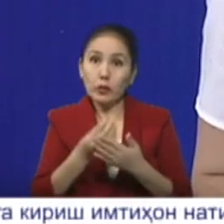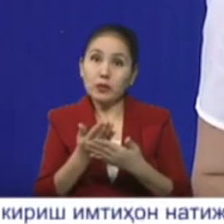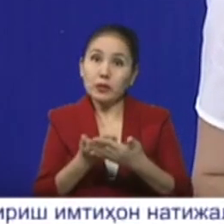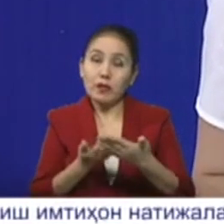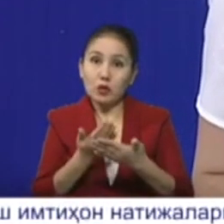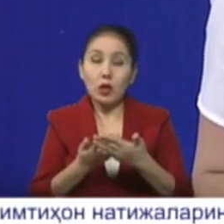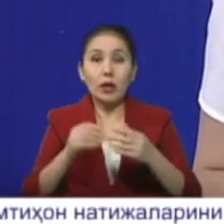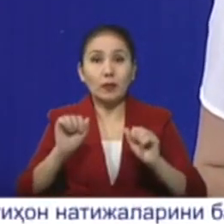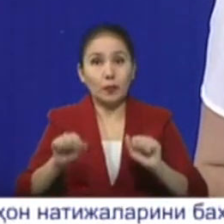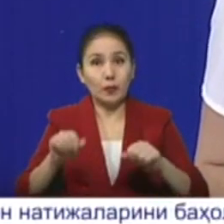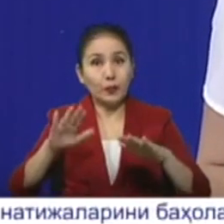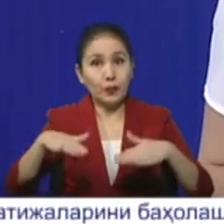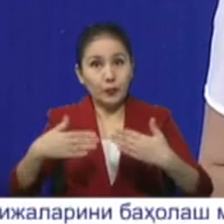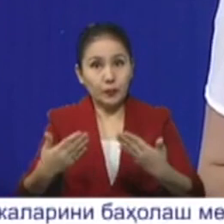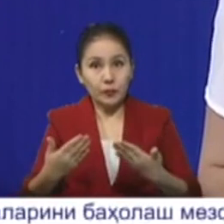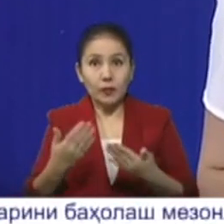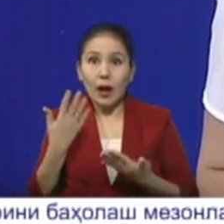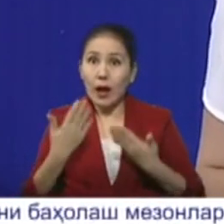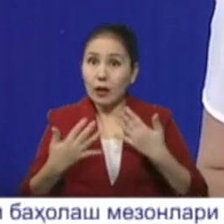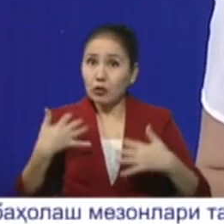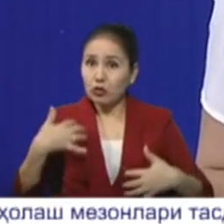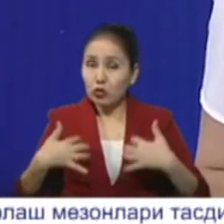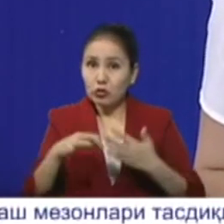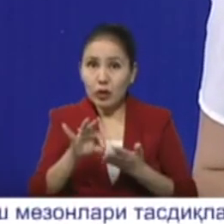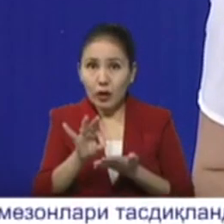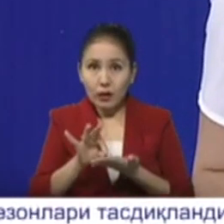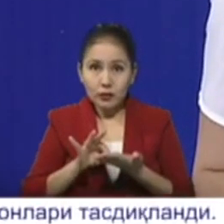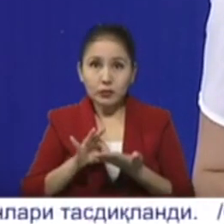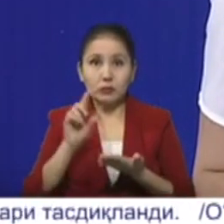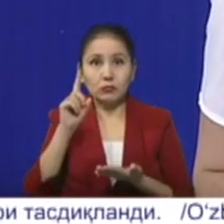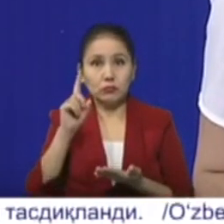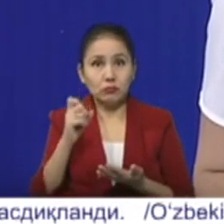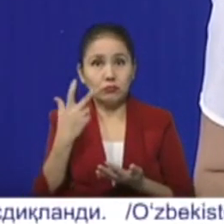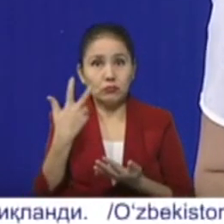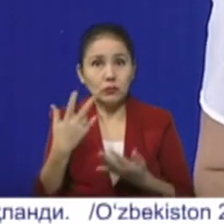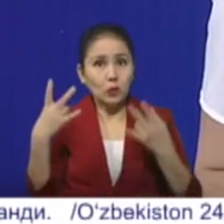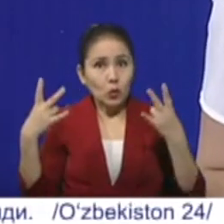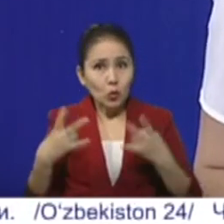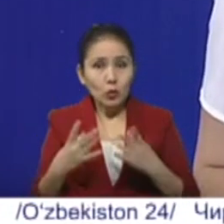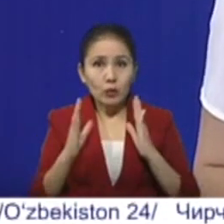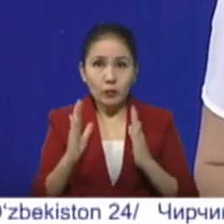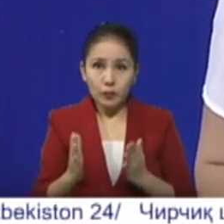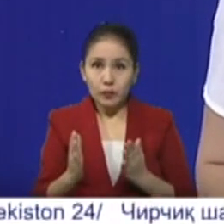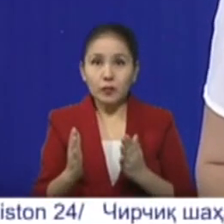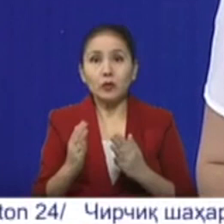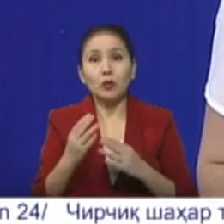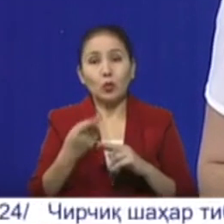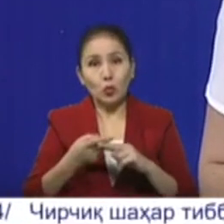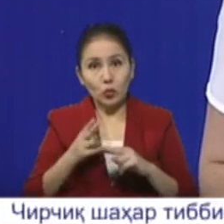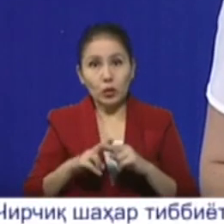tavsiyalarini berishlari mumkin. Agar shoshilinch tibbiy xizmatga muhtoj bo'lib qolgan bo'lsalar, unda ular